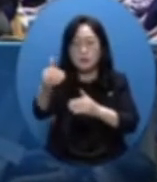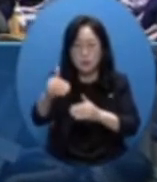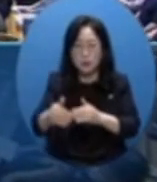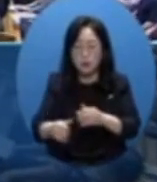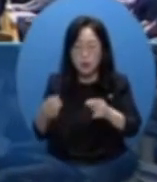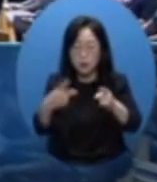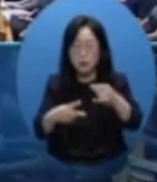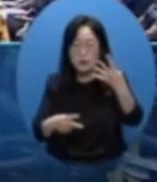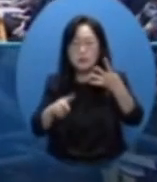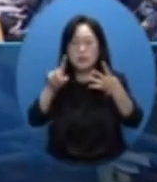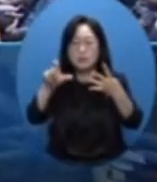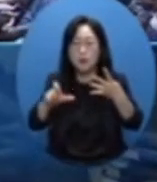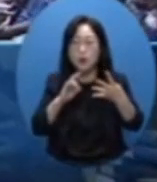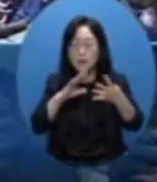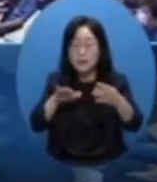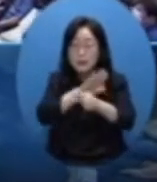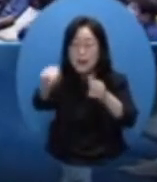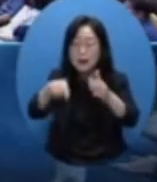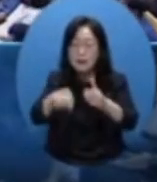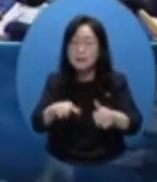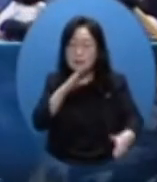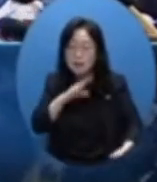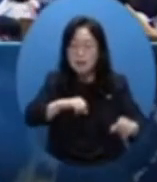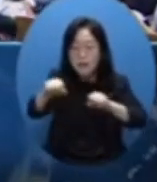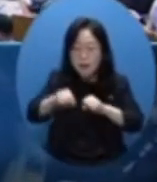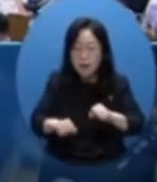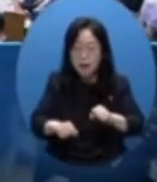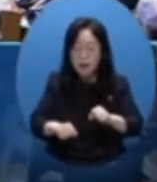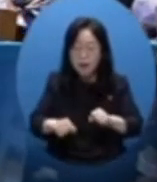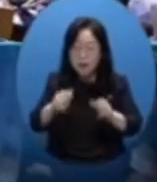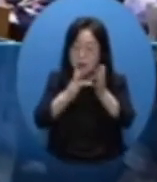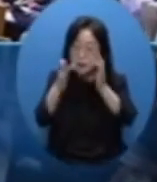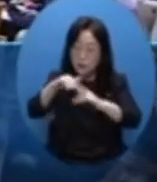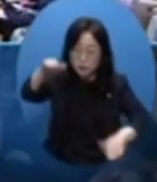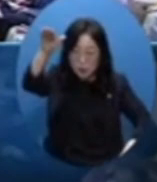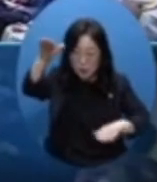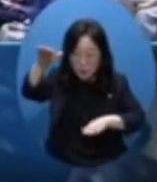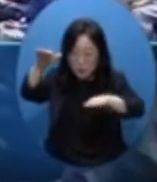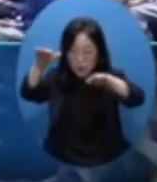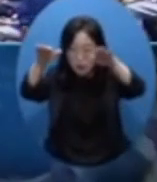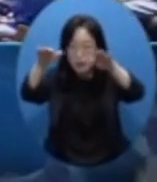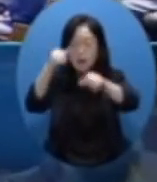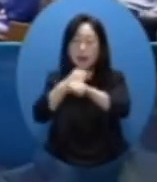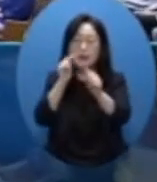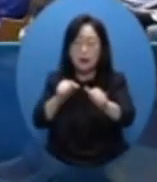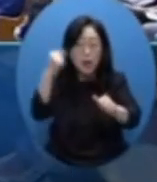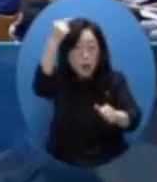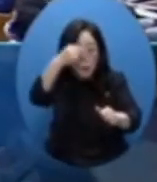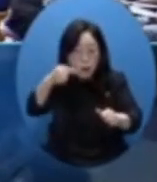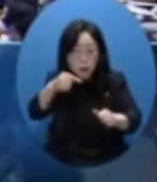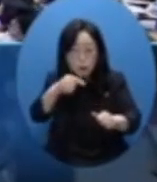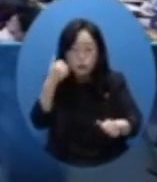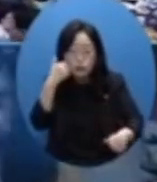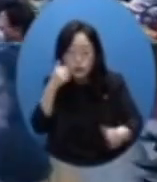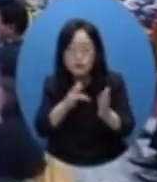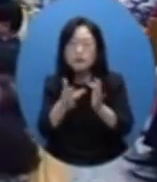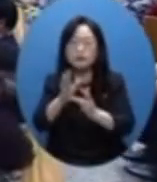오직 사랑 안에서 참된 것을 하여 범사에 그에게까지 살았지 라 그런 머리 꽃 그리스도라 할렐루야